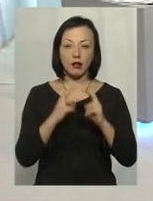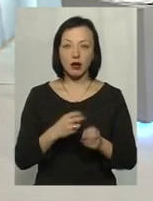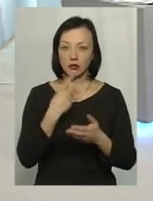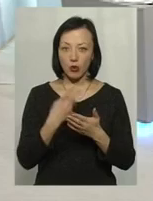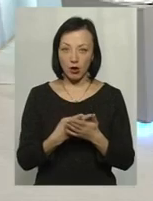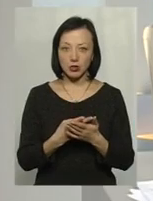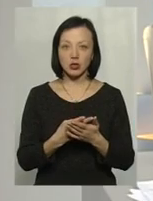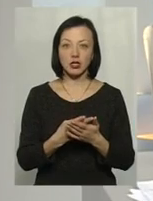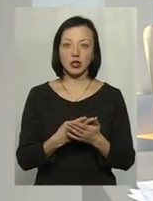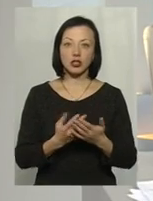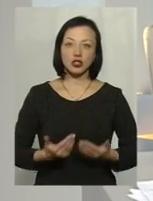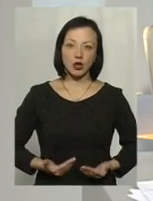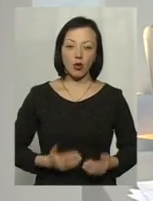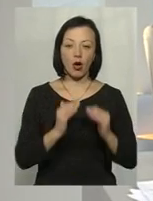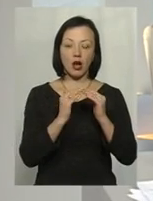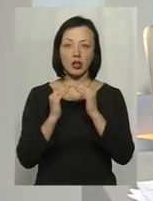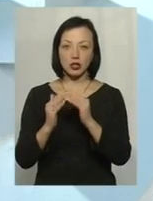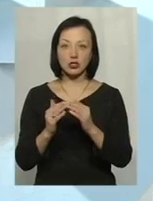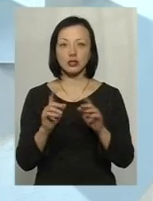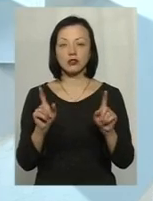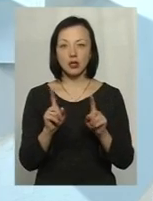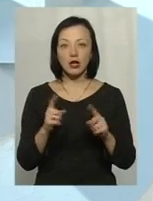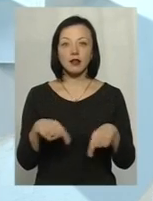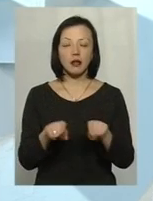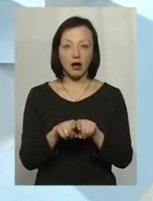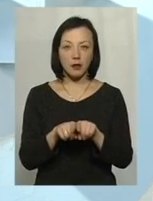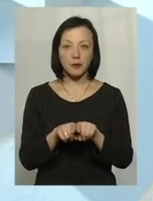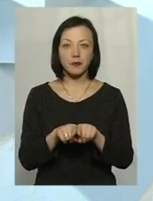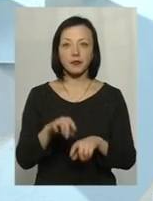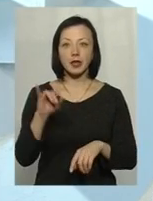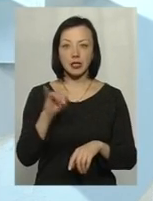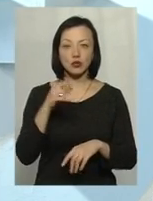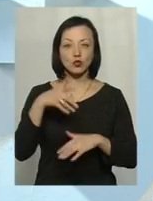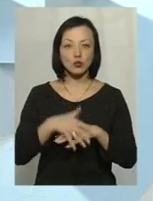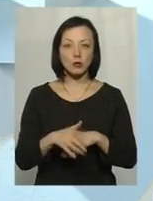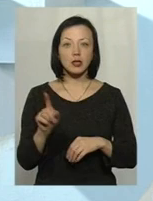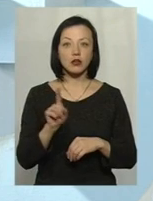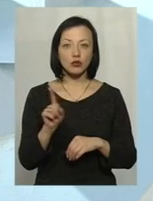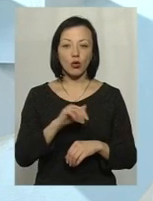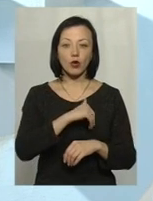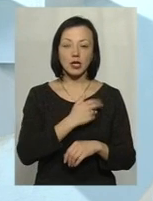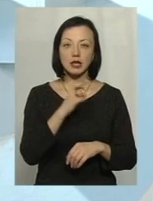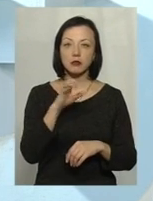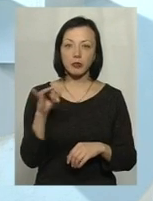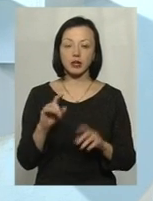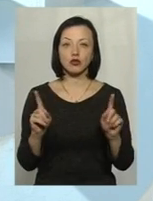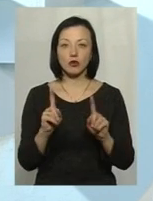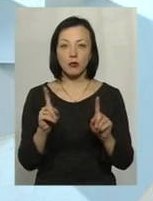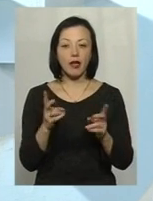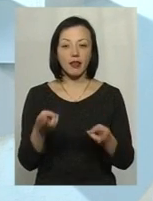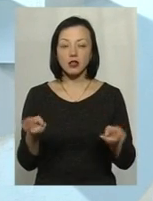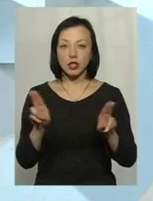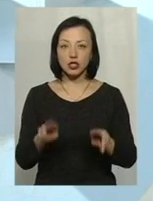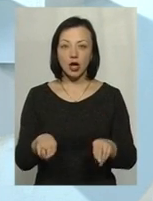і що... І житло, і гаражі нас теж і помешкання, саме так. І зрозуміло, що хотілося б, щоб не